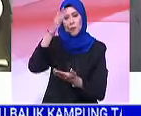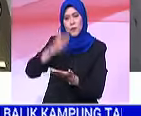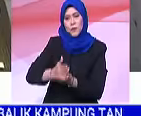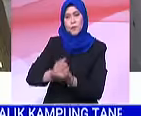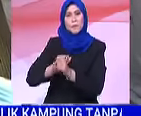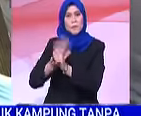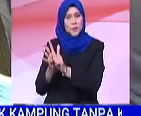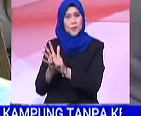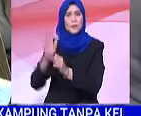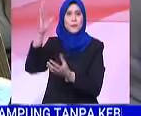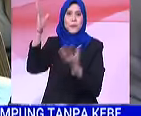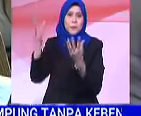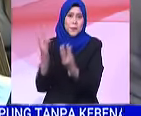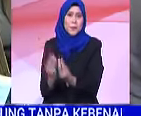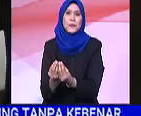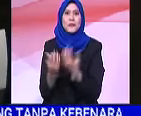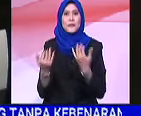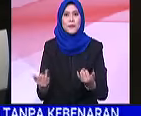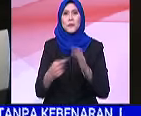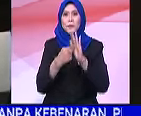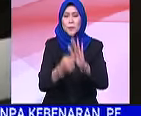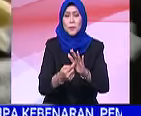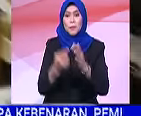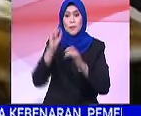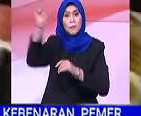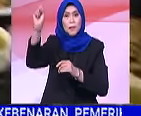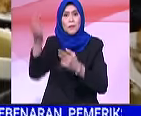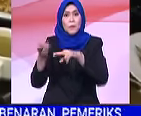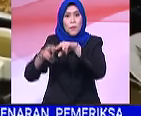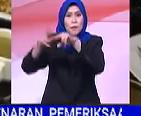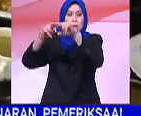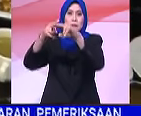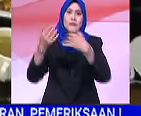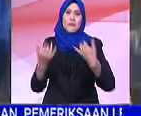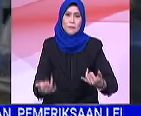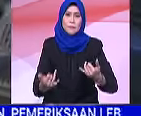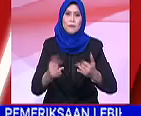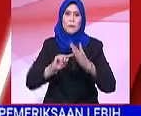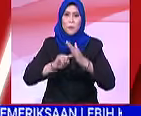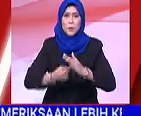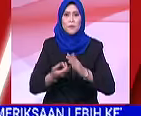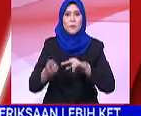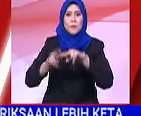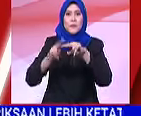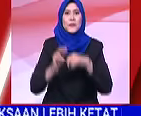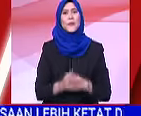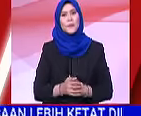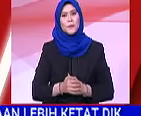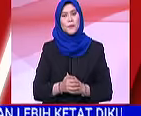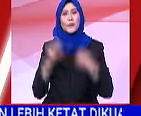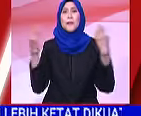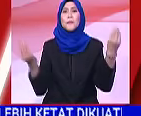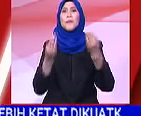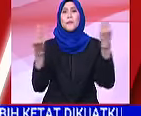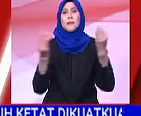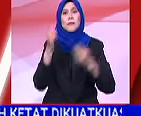jangkitan COVID-19 di Sabah yang menunjukkan peningkatan sejak kebelakangan ini. Majlis Penasihat